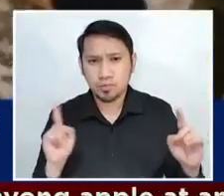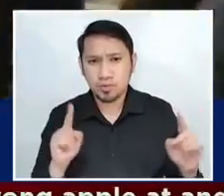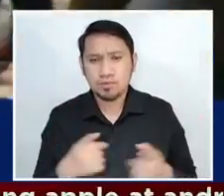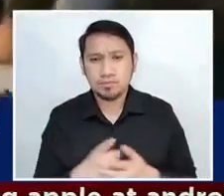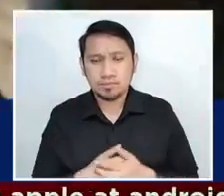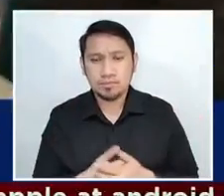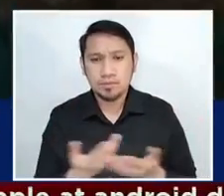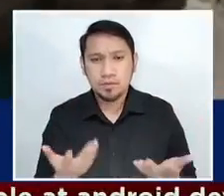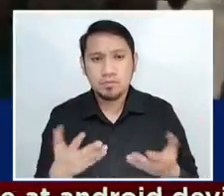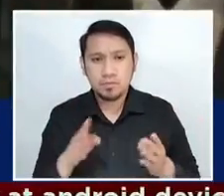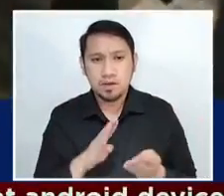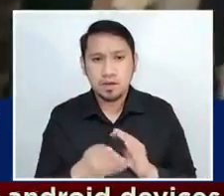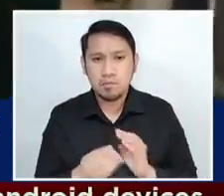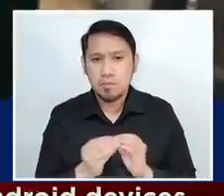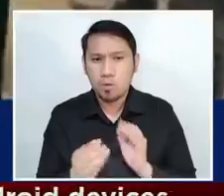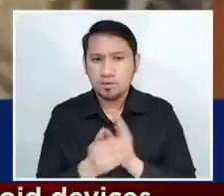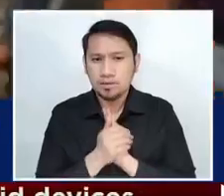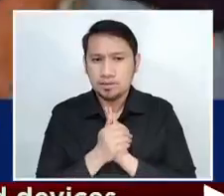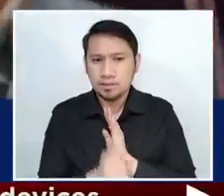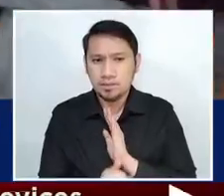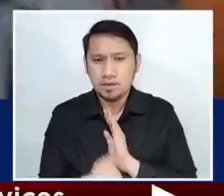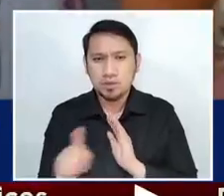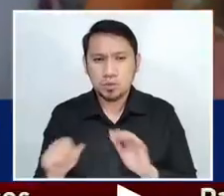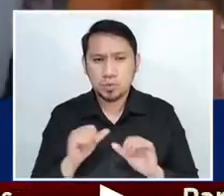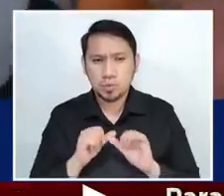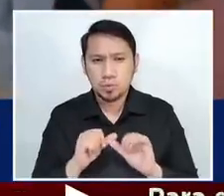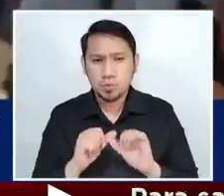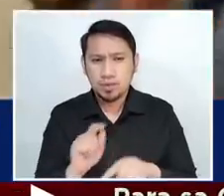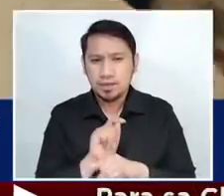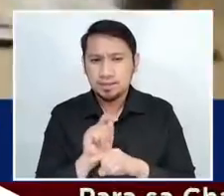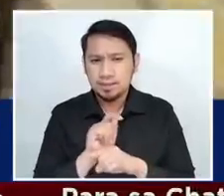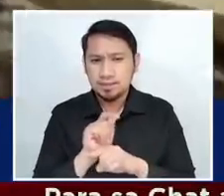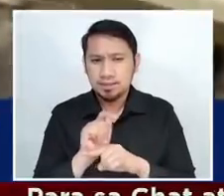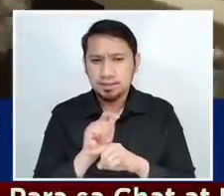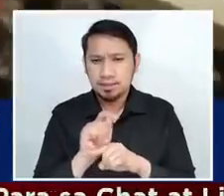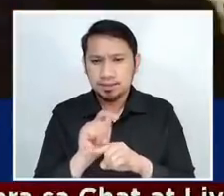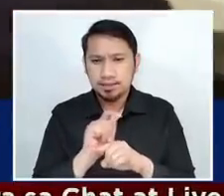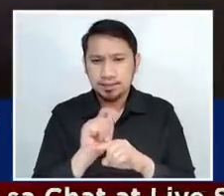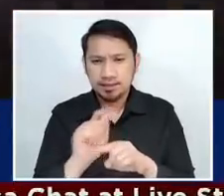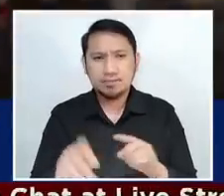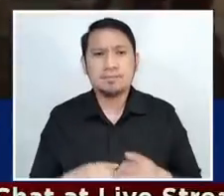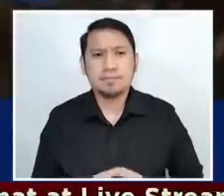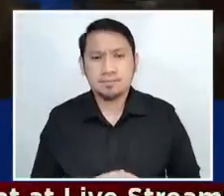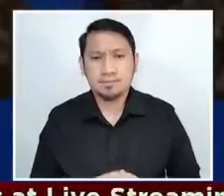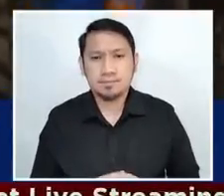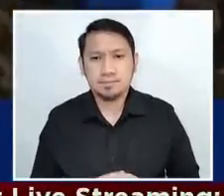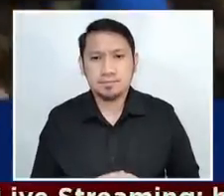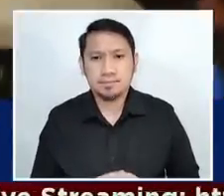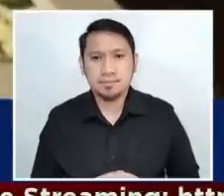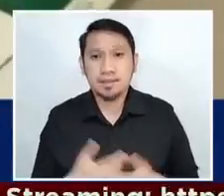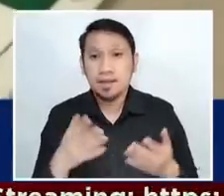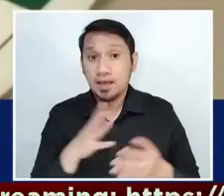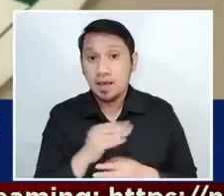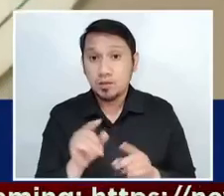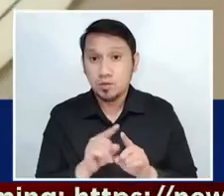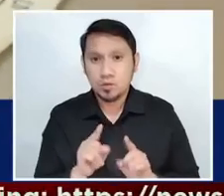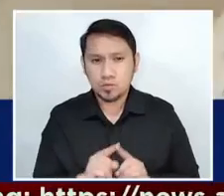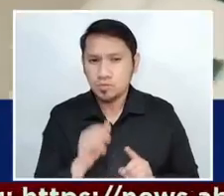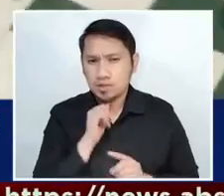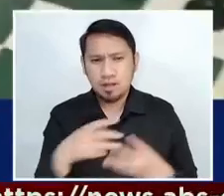chess master. Kaya naman walang tigil sa pag-train ang pambato ng Team USA. At wala rin siyang